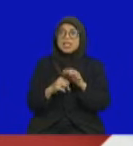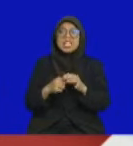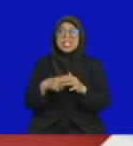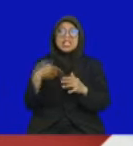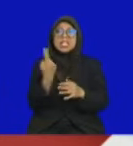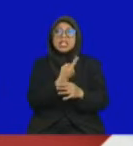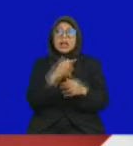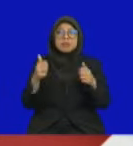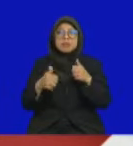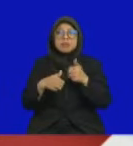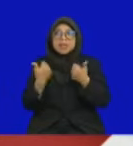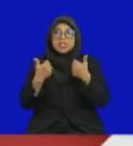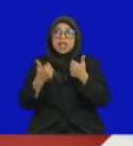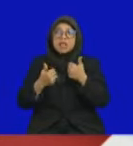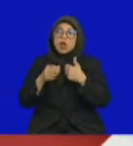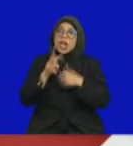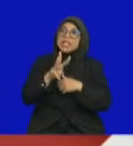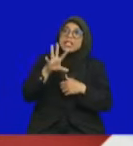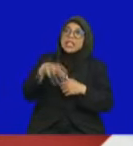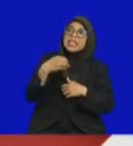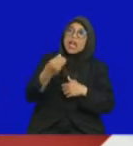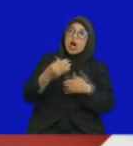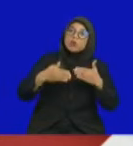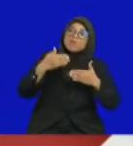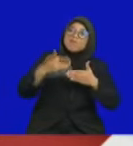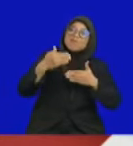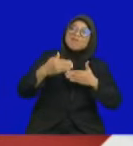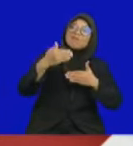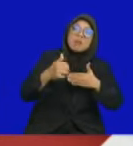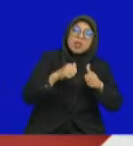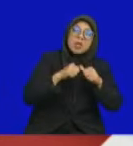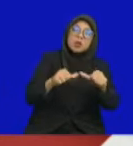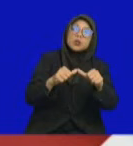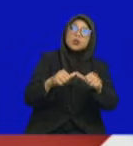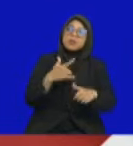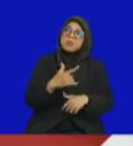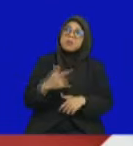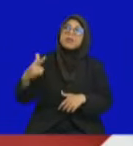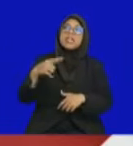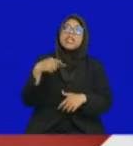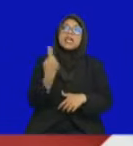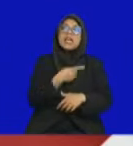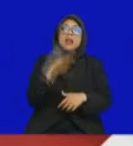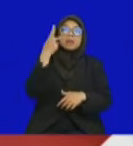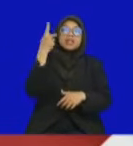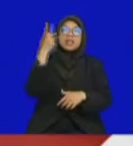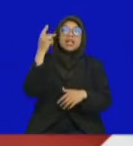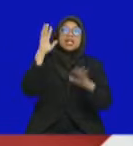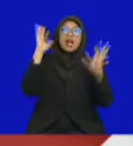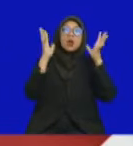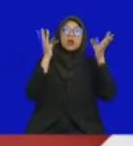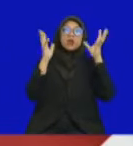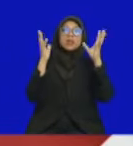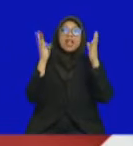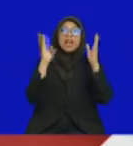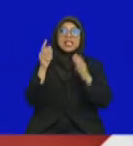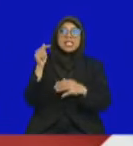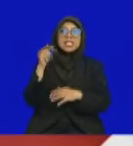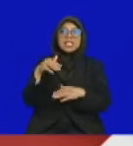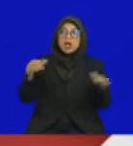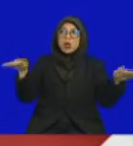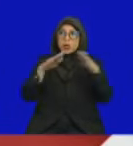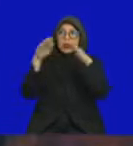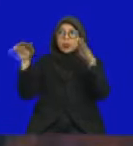itu selama 3 tahun berturut-turut harapan kita kita Sema akan menjaga hutan-hutan yang ada di gunung-gunung